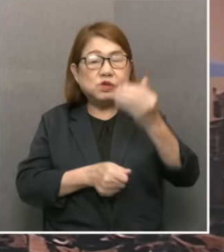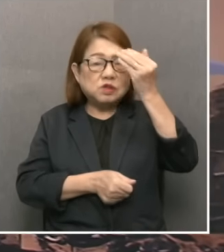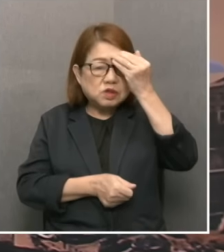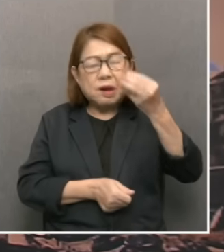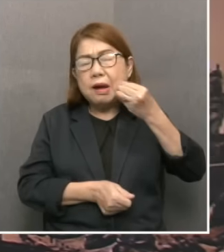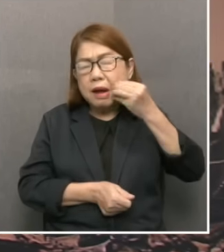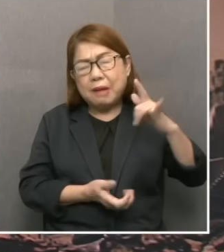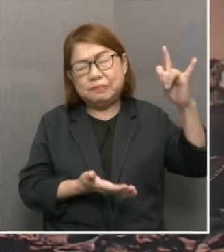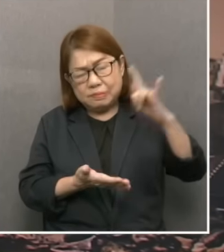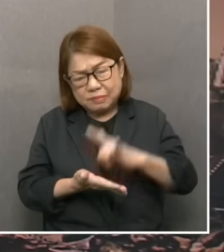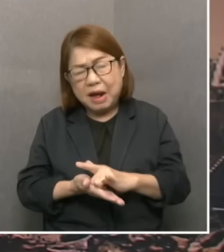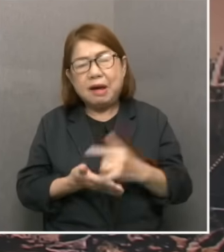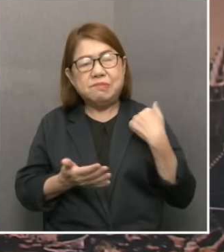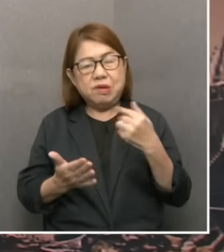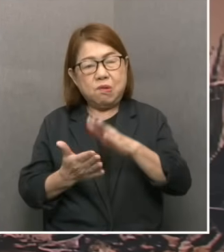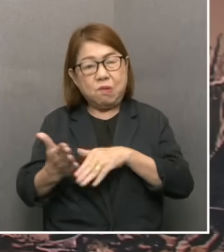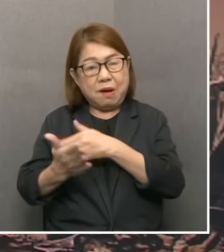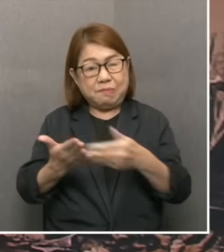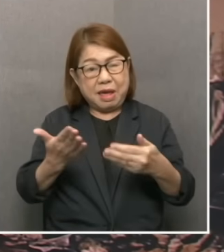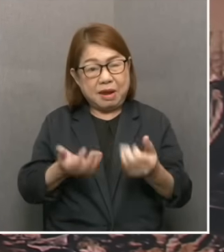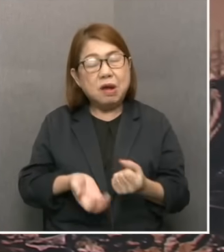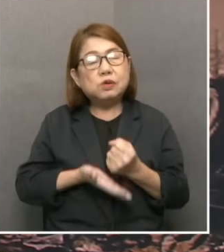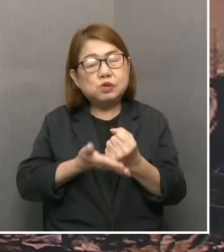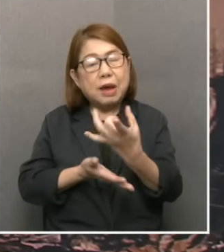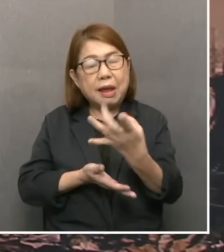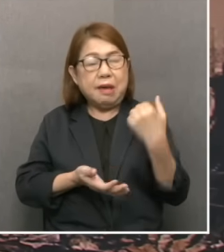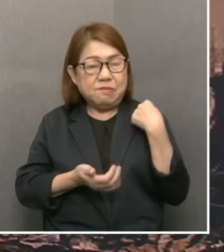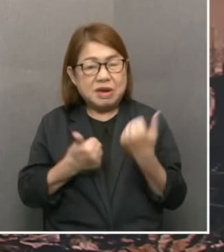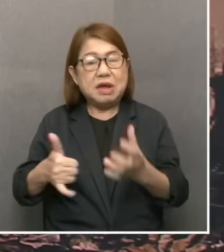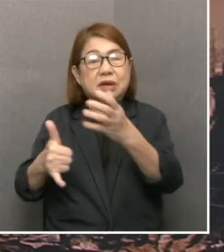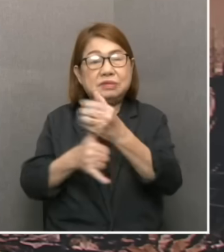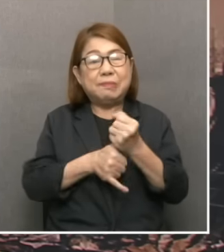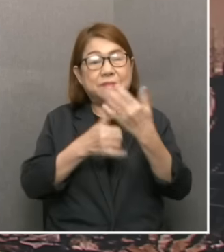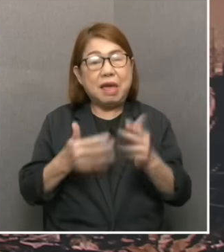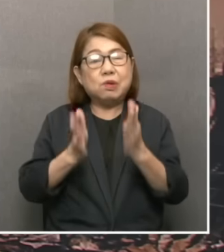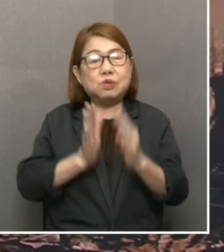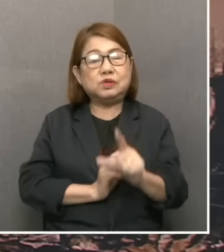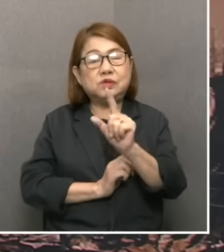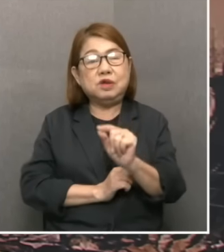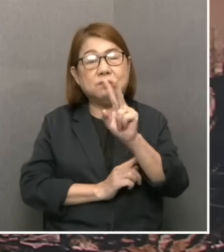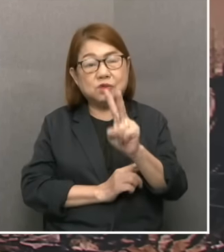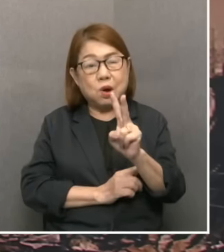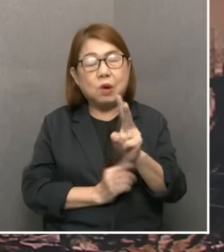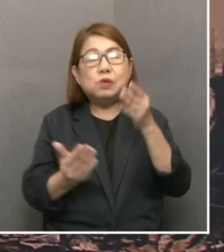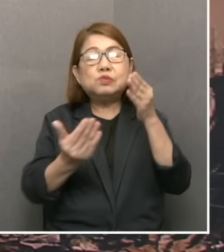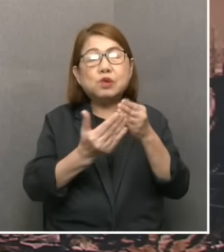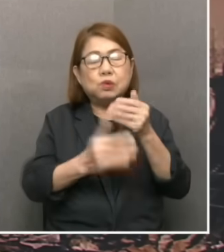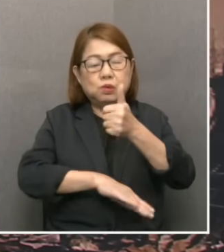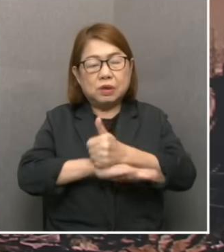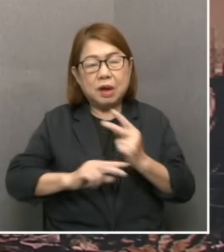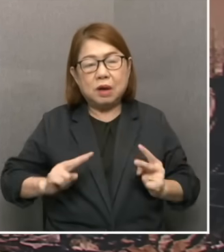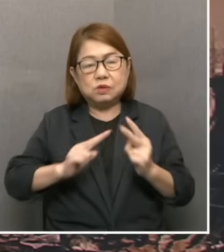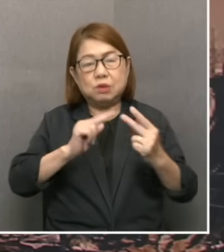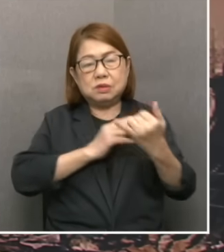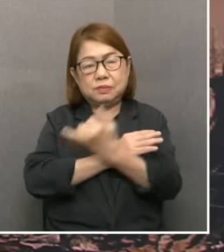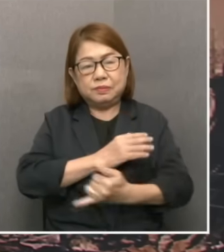ช่วยเหลือตัวประกันคนไทย 22คนที่อยู่ในอิสราเอลค่ะผ่านทางการเจรจาของรัฐมนตรีว่าการกระทรวงการต่างประเทศ